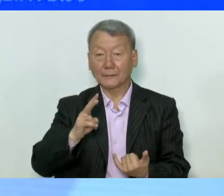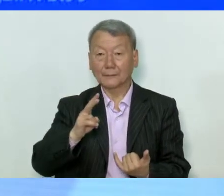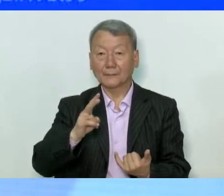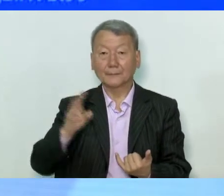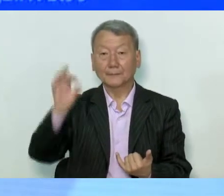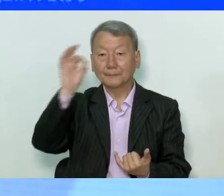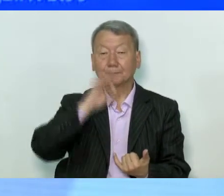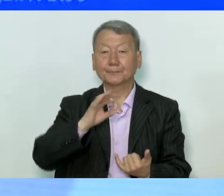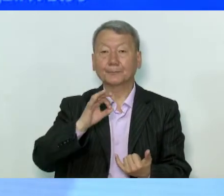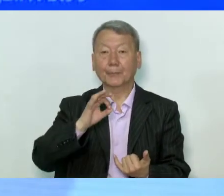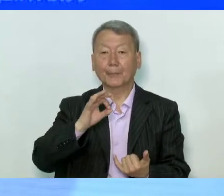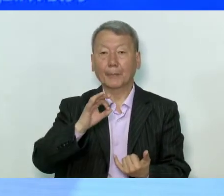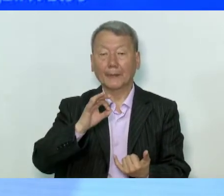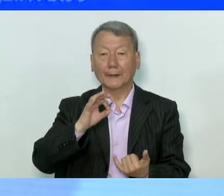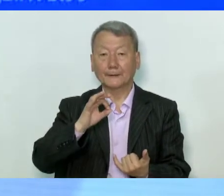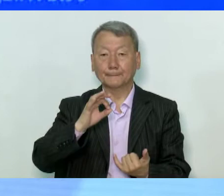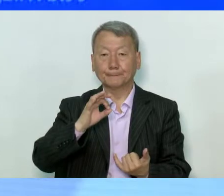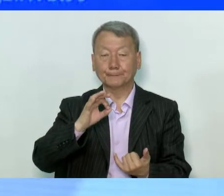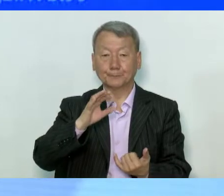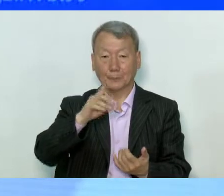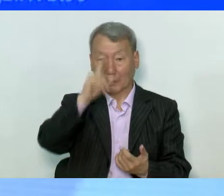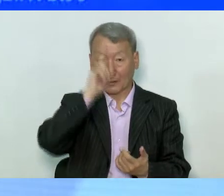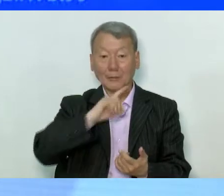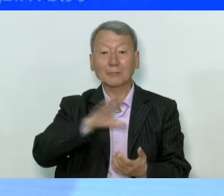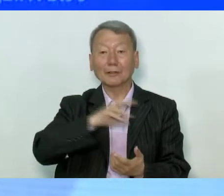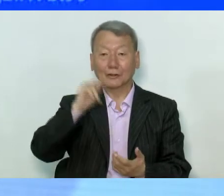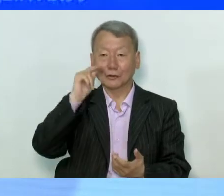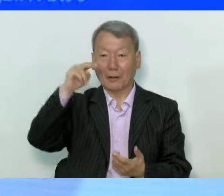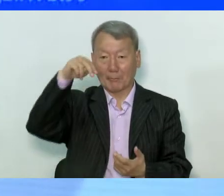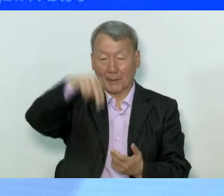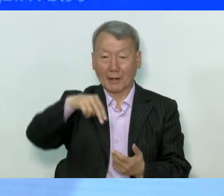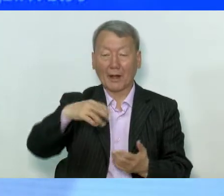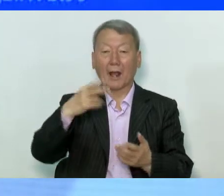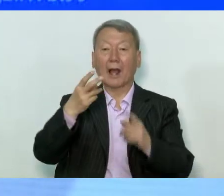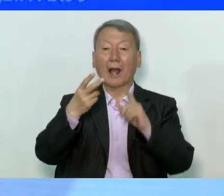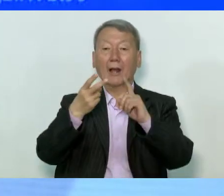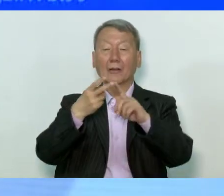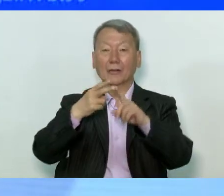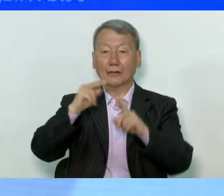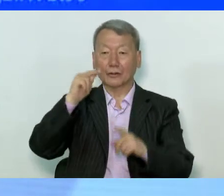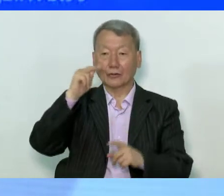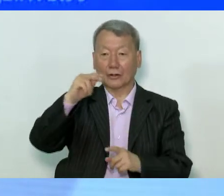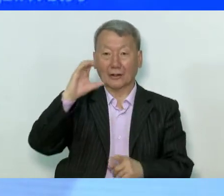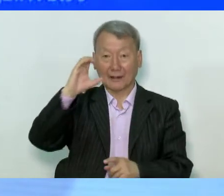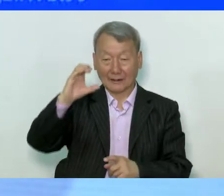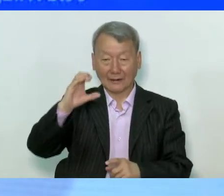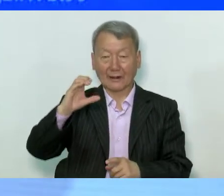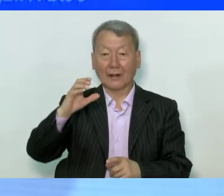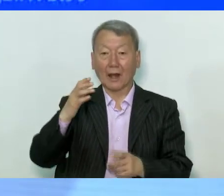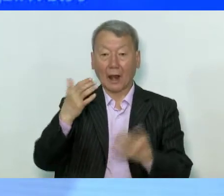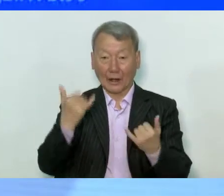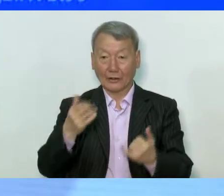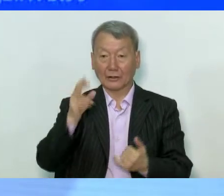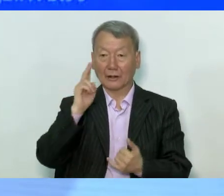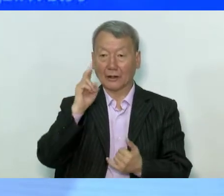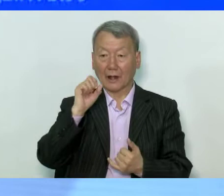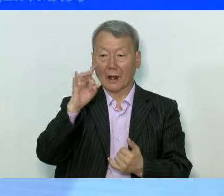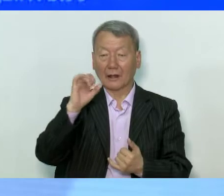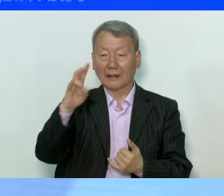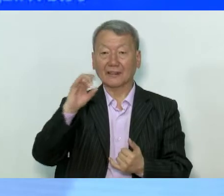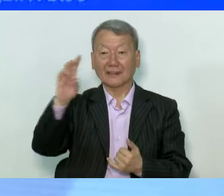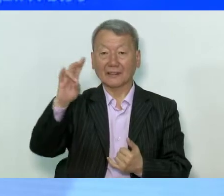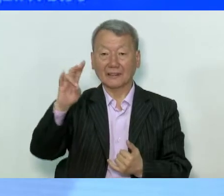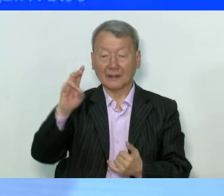өзгөчө абал, бир ай өзгөчө абалда, анан өзгөчө кырдаалда карантиндик режимде жашап атабыз. Өзгөчө